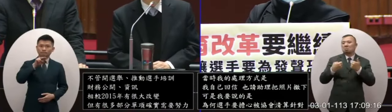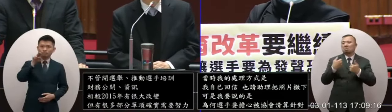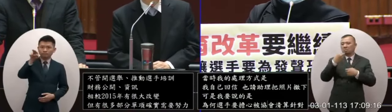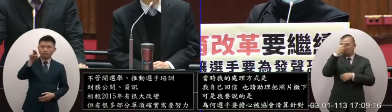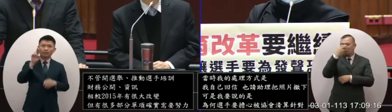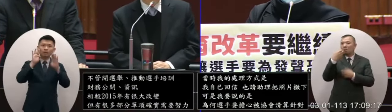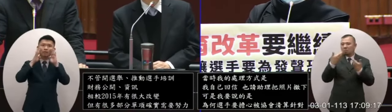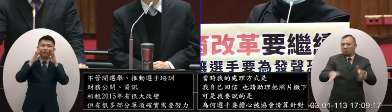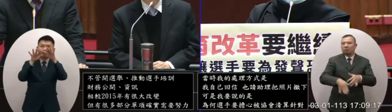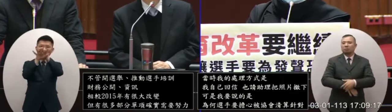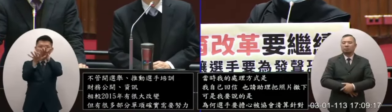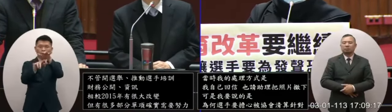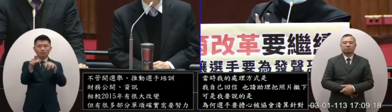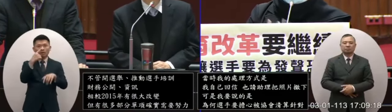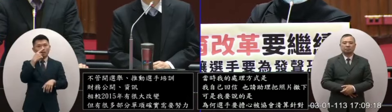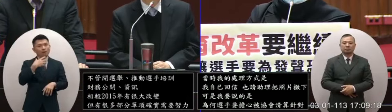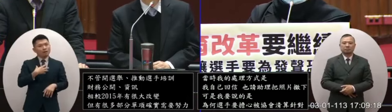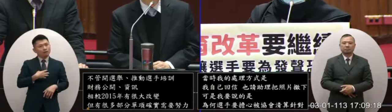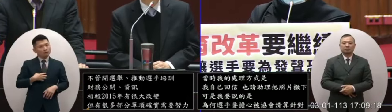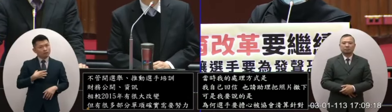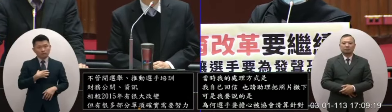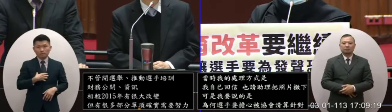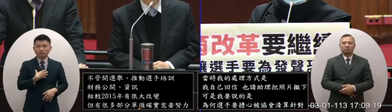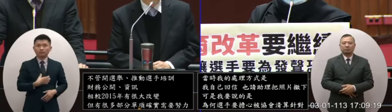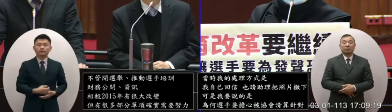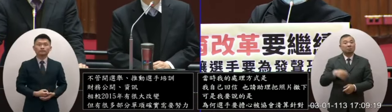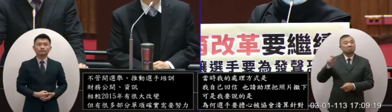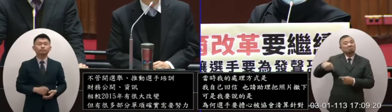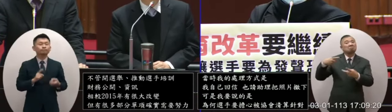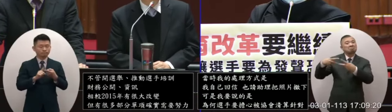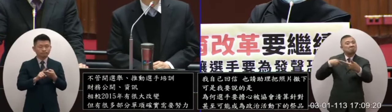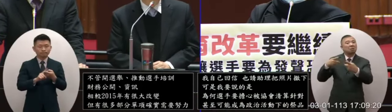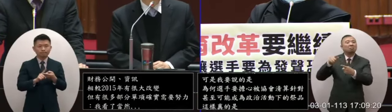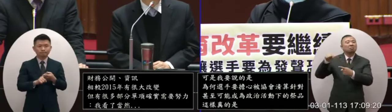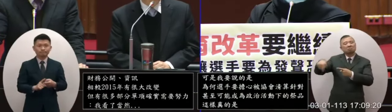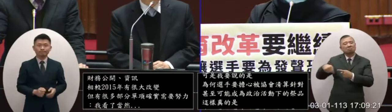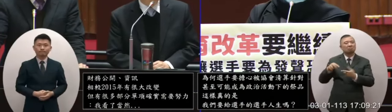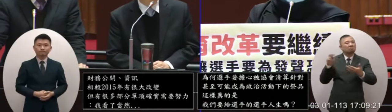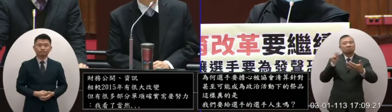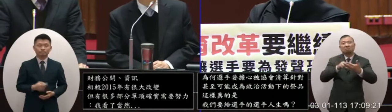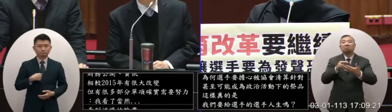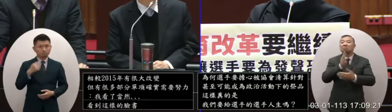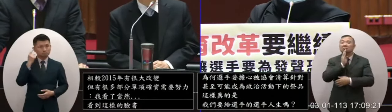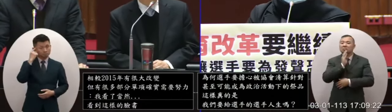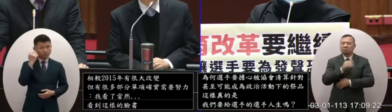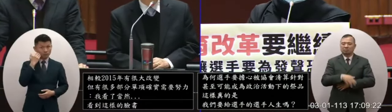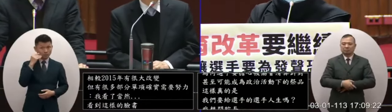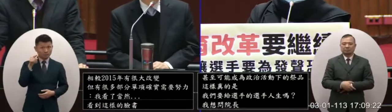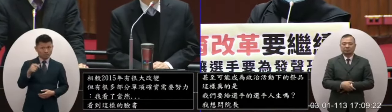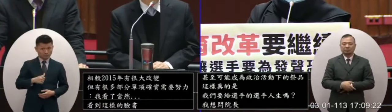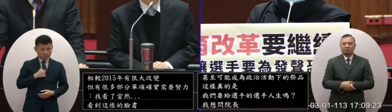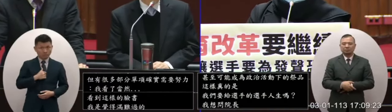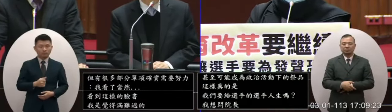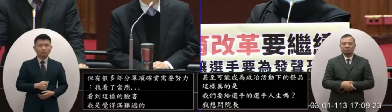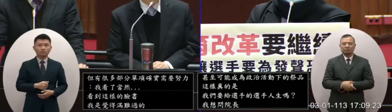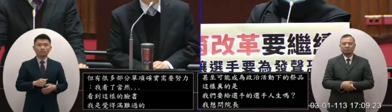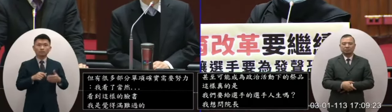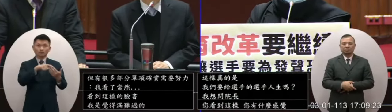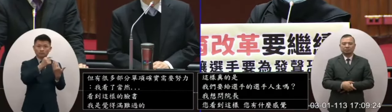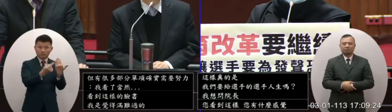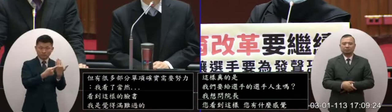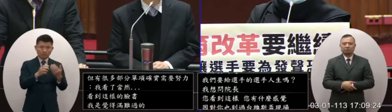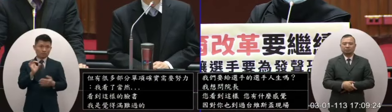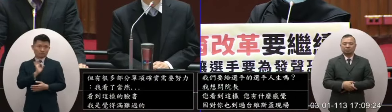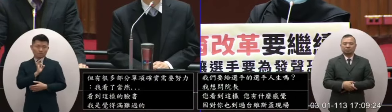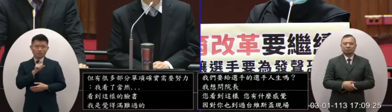的脸书，我是觉得蛮难过的哦。 尤其是那封来信，对吗？ 对，那我会觉得，如果是这样的话， 那选手跟协会之